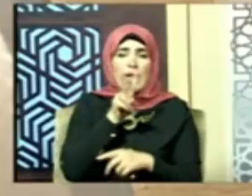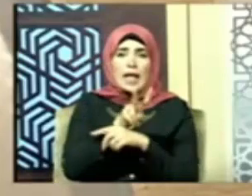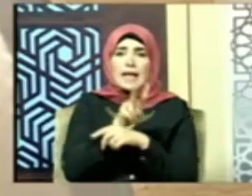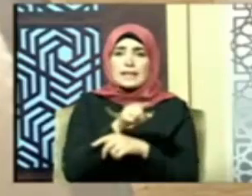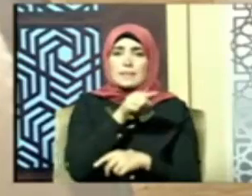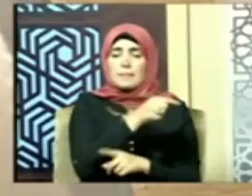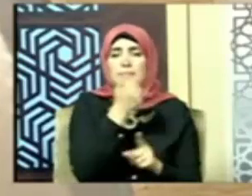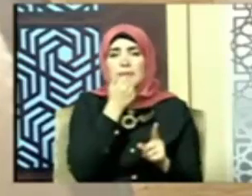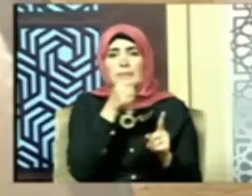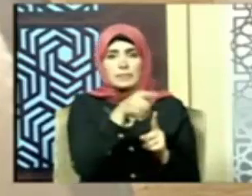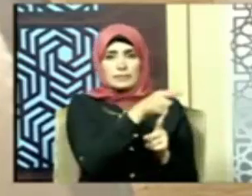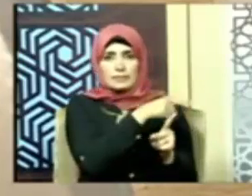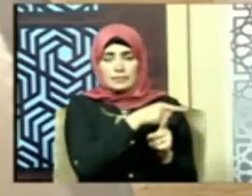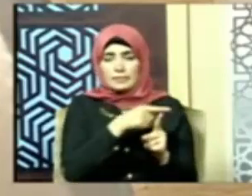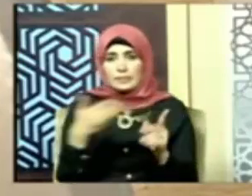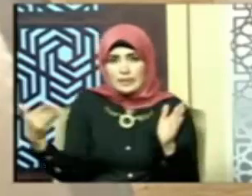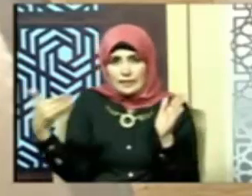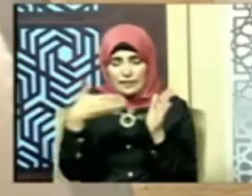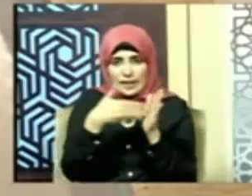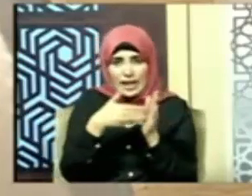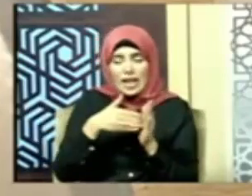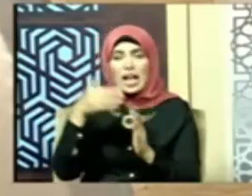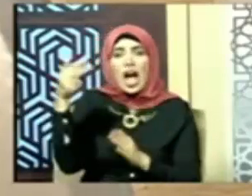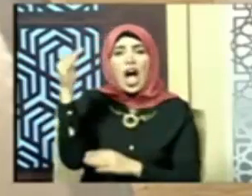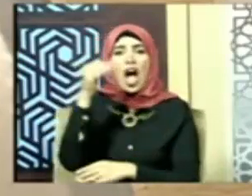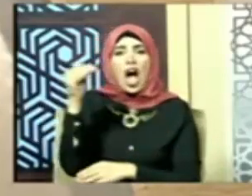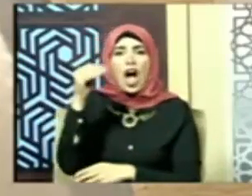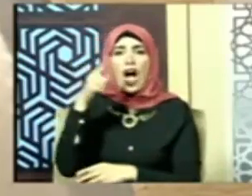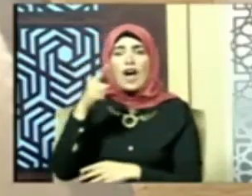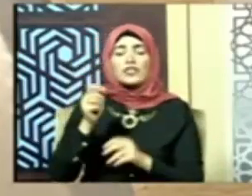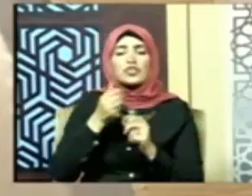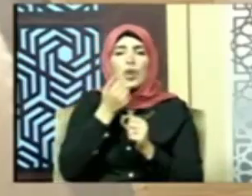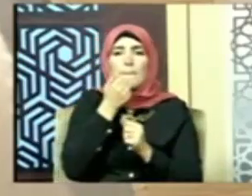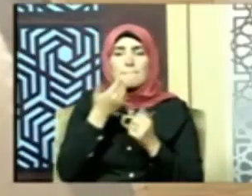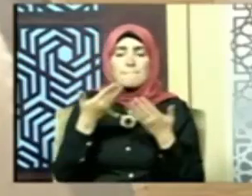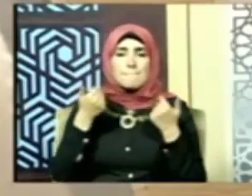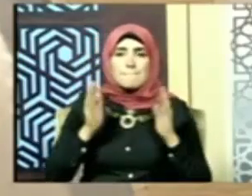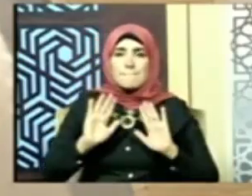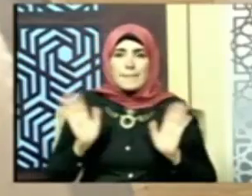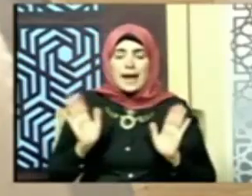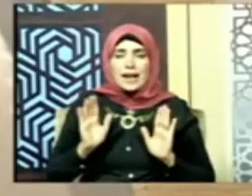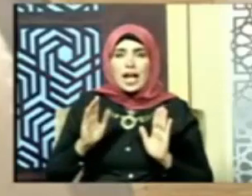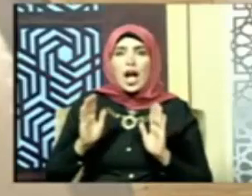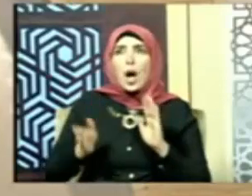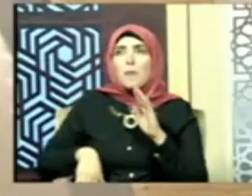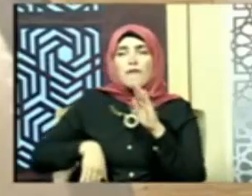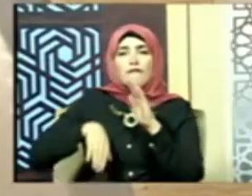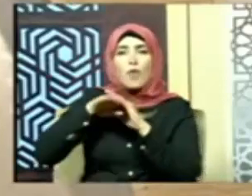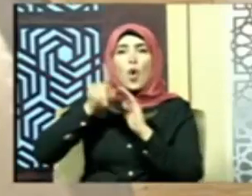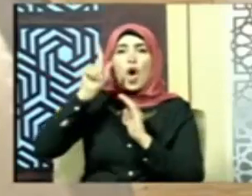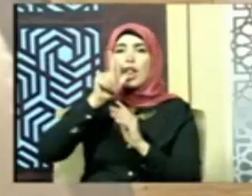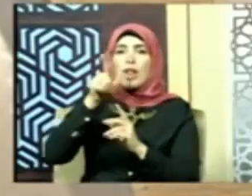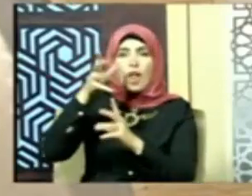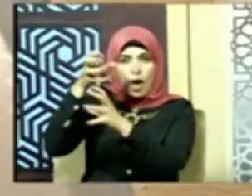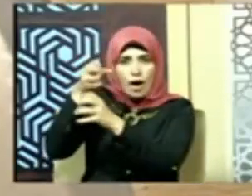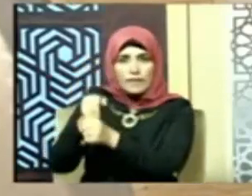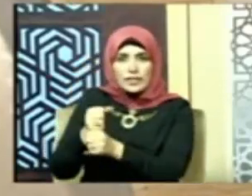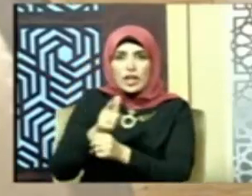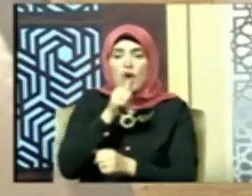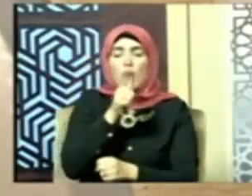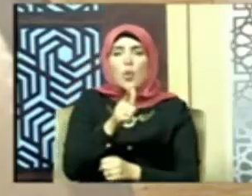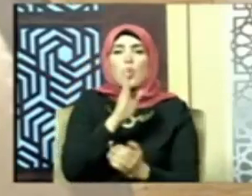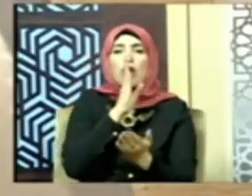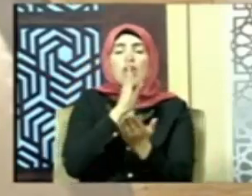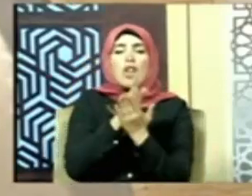حتى جاءت براءتها من فوق سبع سماوات، إذ يقول الحق سبحانه: